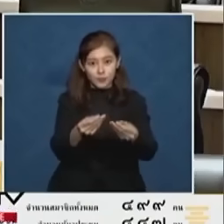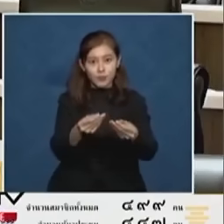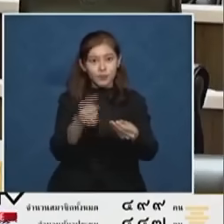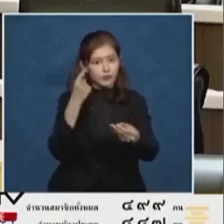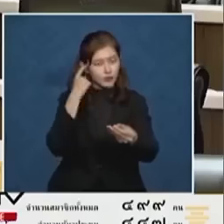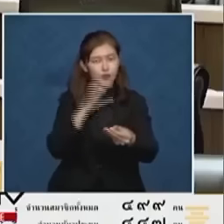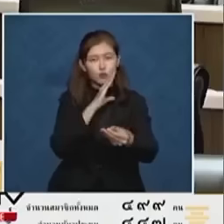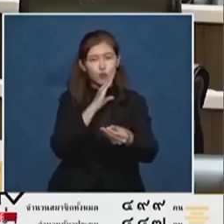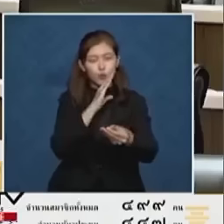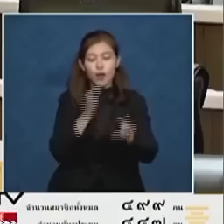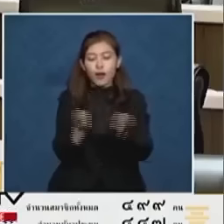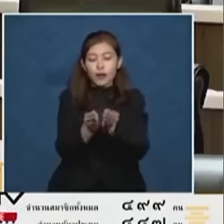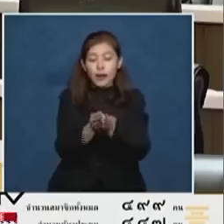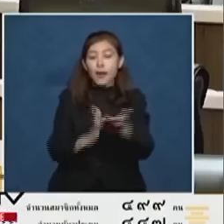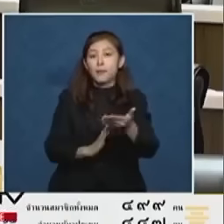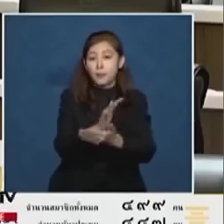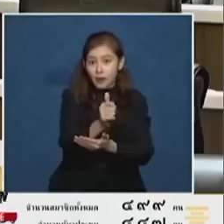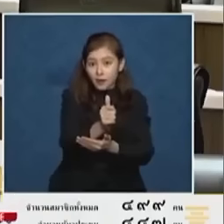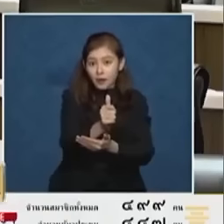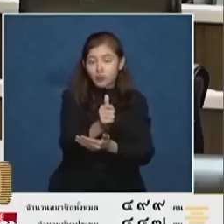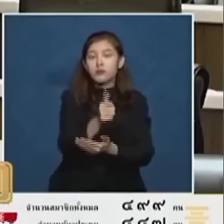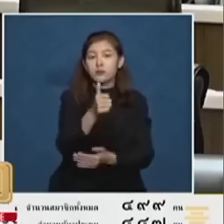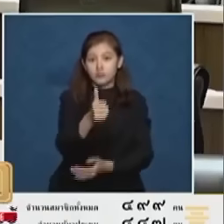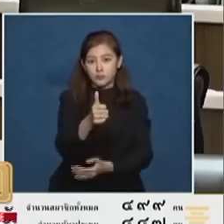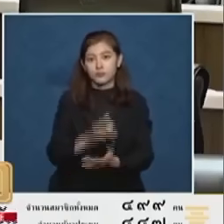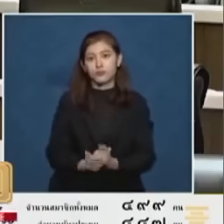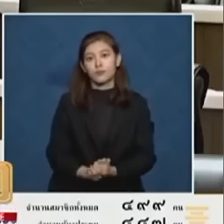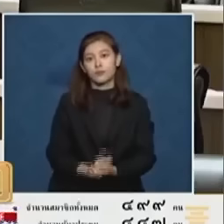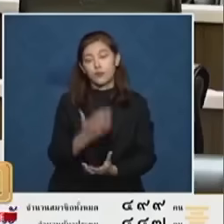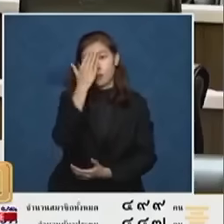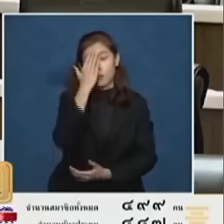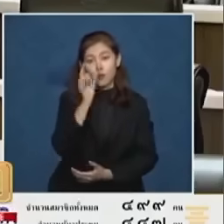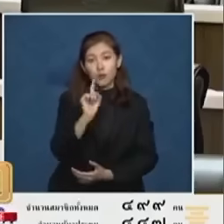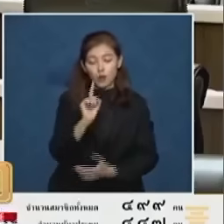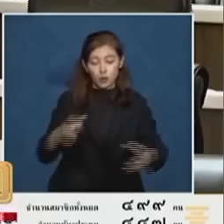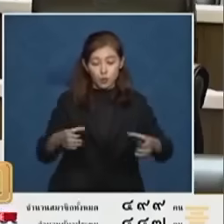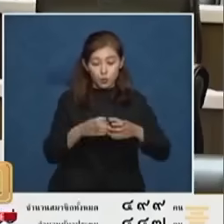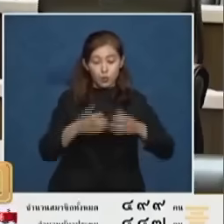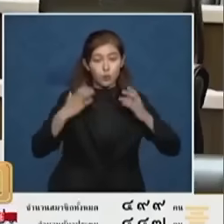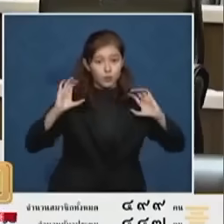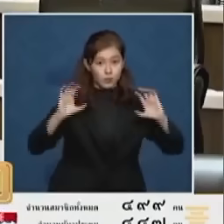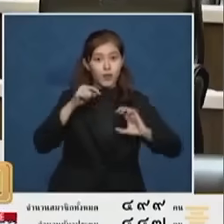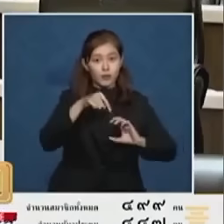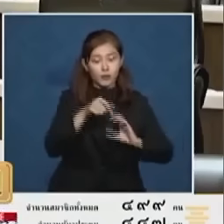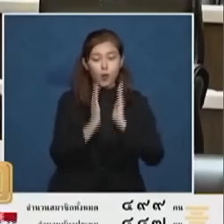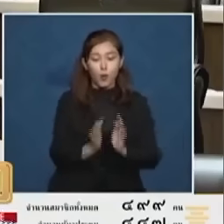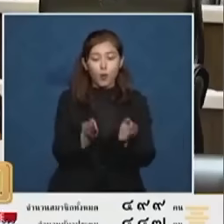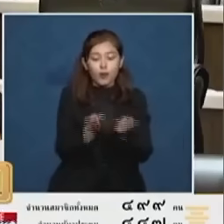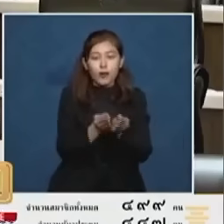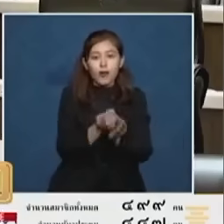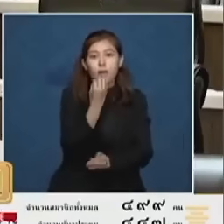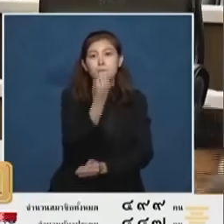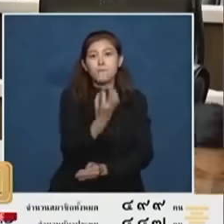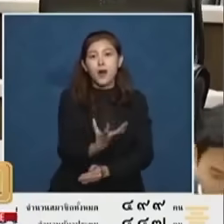กฎหมายราชทัณฑ์และกฎกระทรวงเนี่ยให้ความสำคัญกับแพทย์สูง